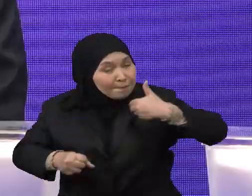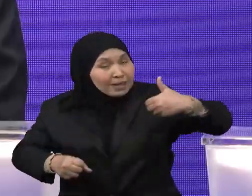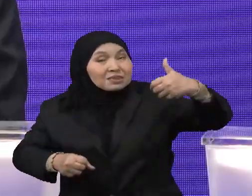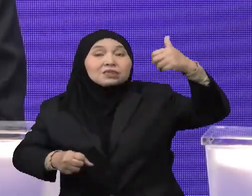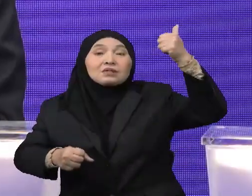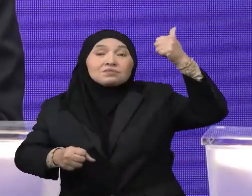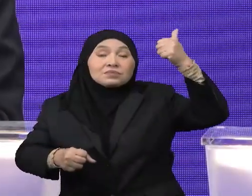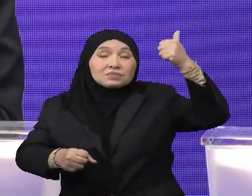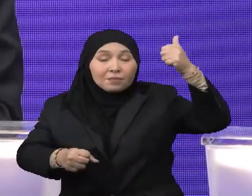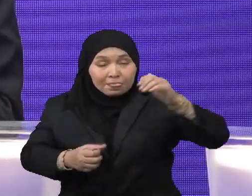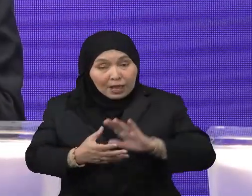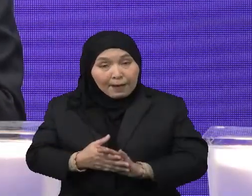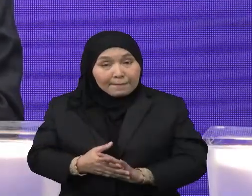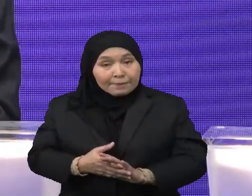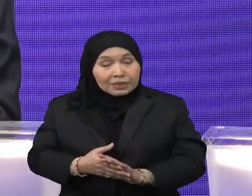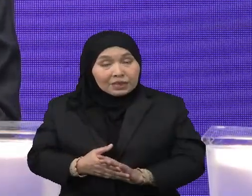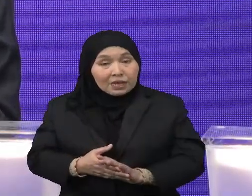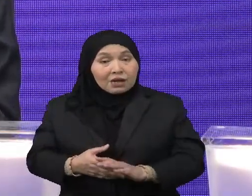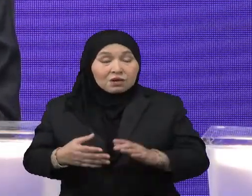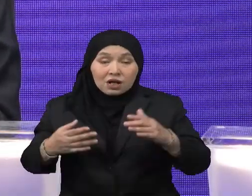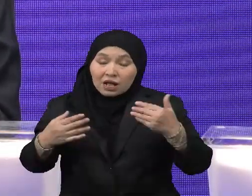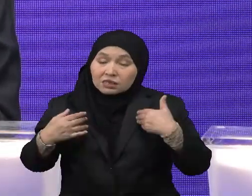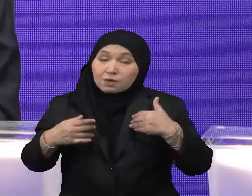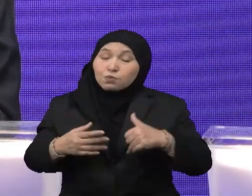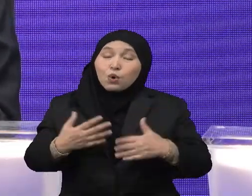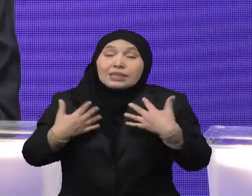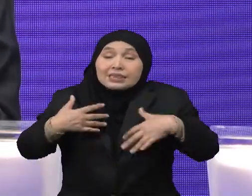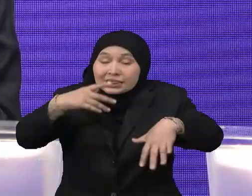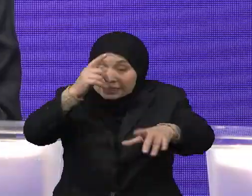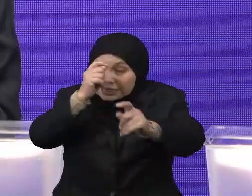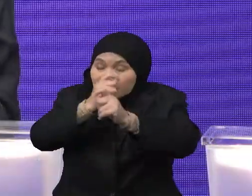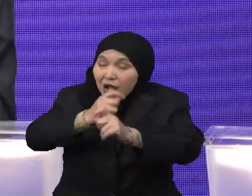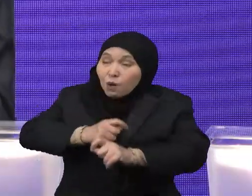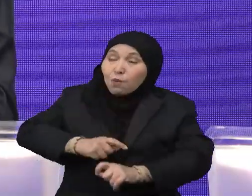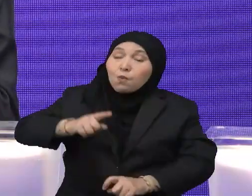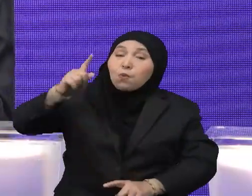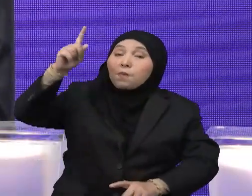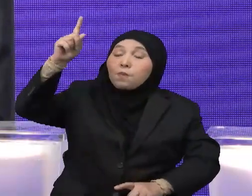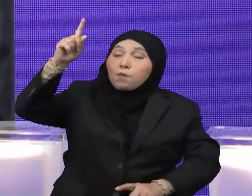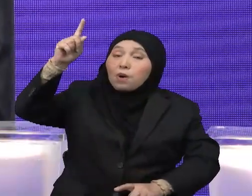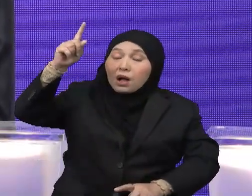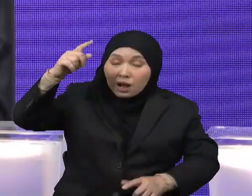bolehlah sebaik yang boleh Adapun watakwa biasanya akan merujuk kepada